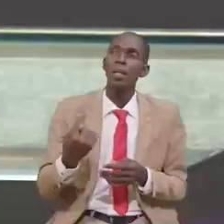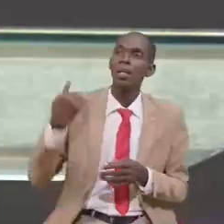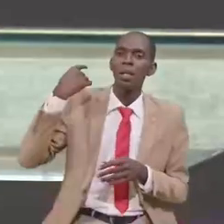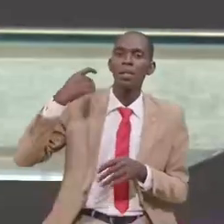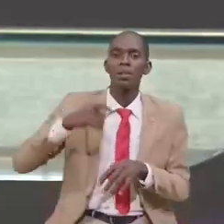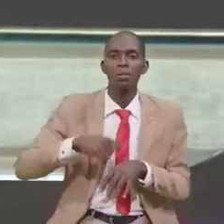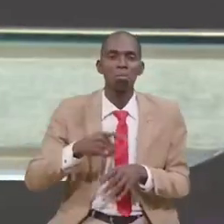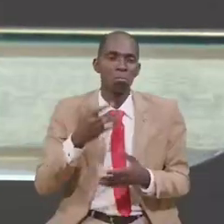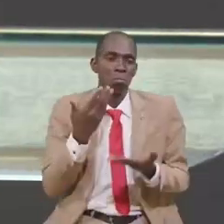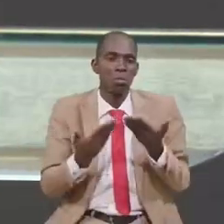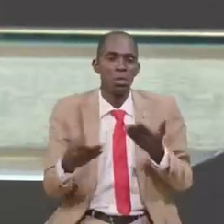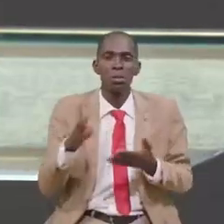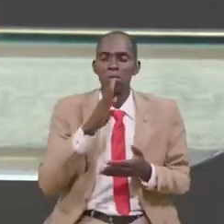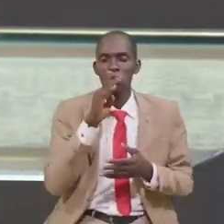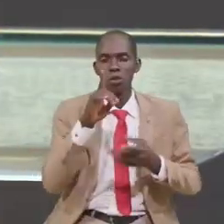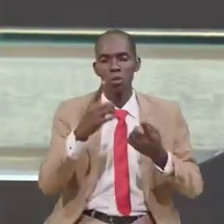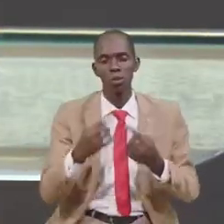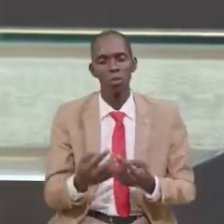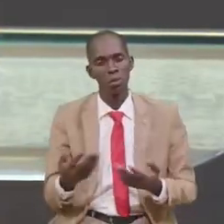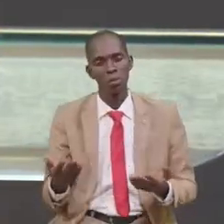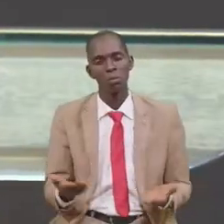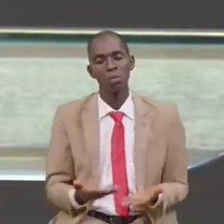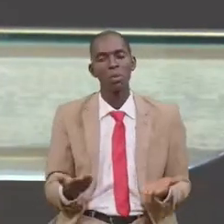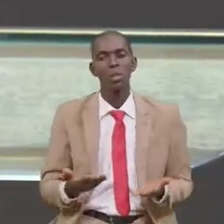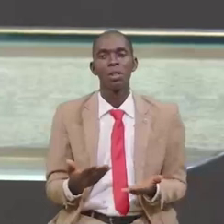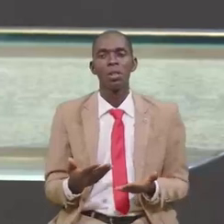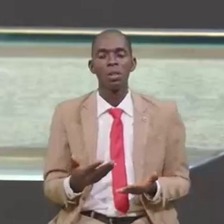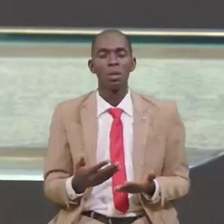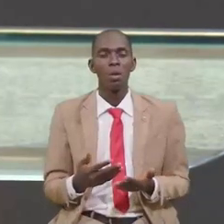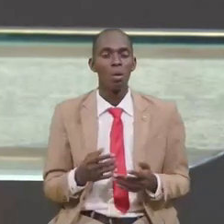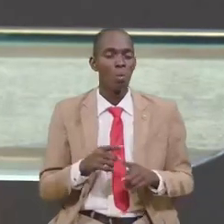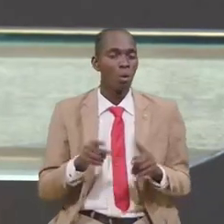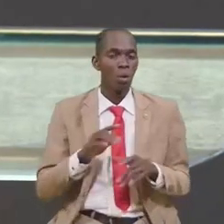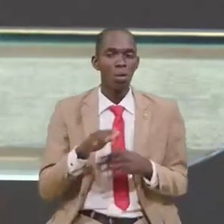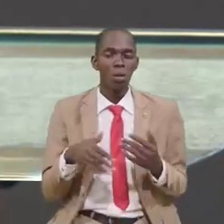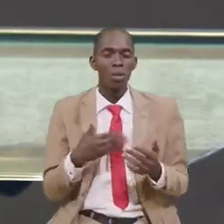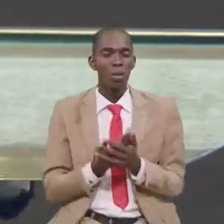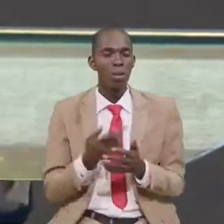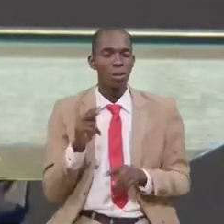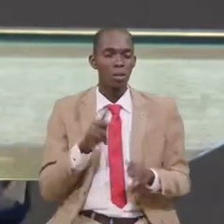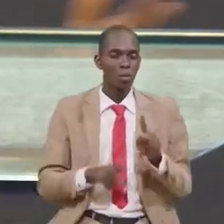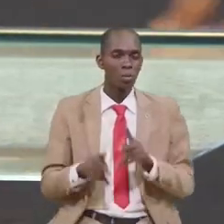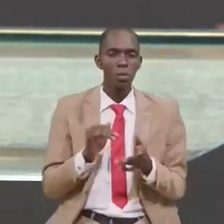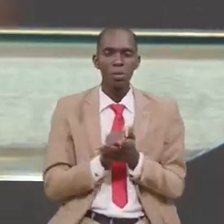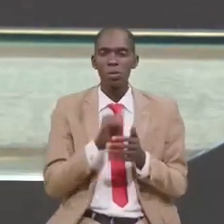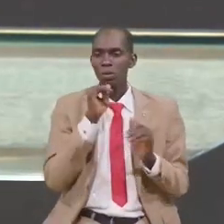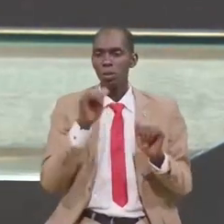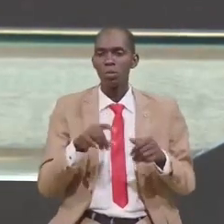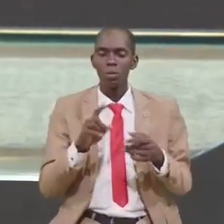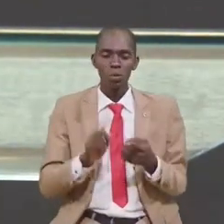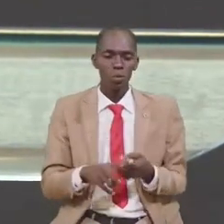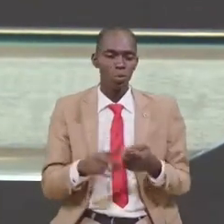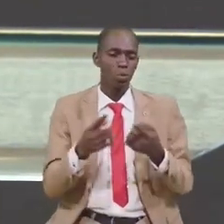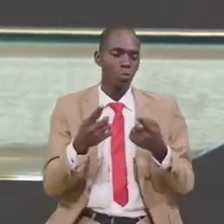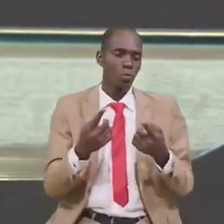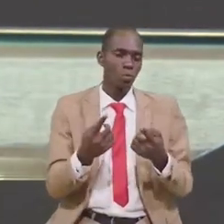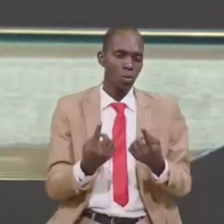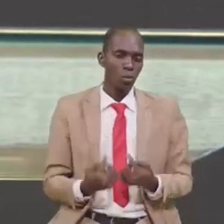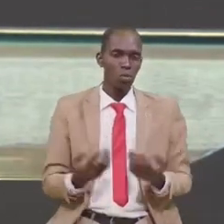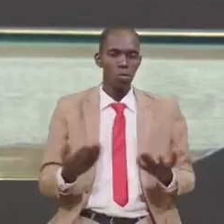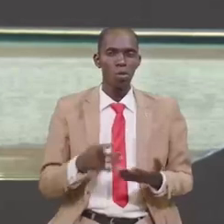la fois dernière, vous êtes venus mais tout seul. Mais ces gens-là, ceux qui ne pouvaient pas venir, on les a amenés,